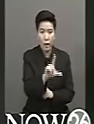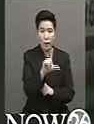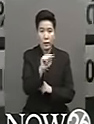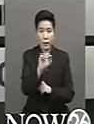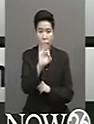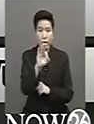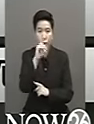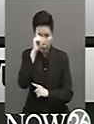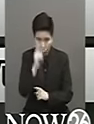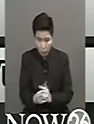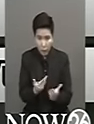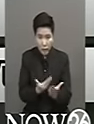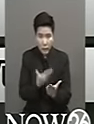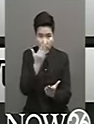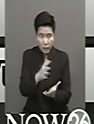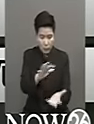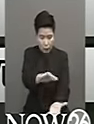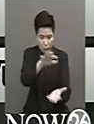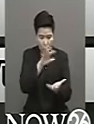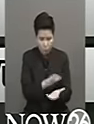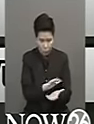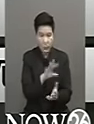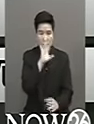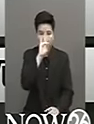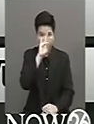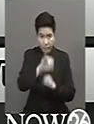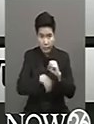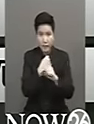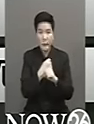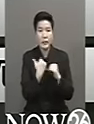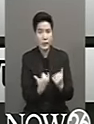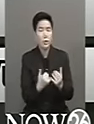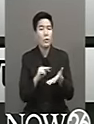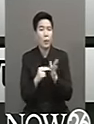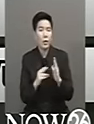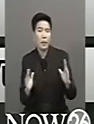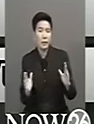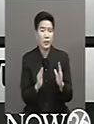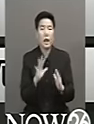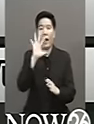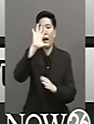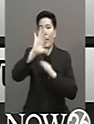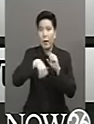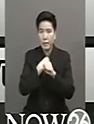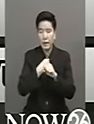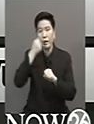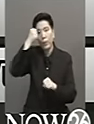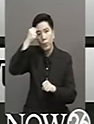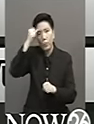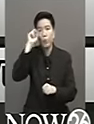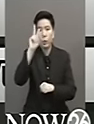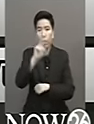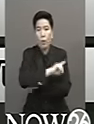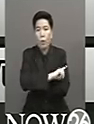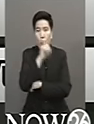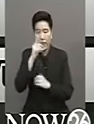เกณฑ์ใหม่ต้องถือยาวอย่างน้อย 7ปีปฏิทินหรือในทางปฏิบัติอย่างสั้นสุดคือ 5ปีกับอีก 2วันคือ